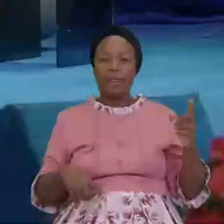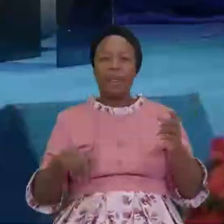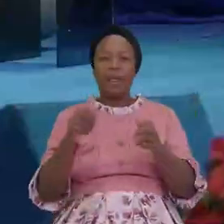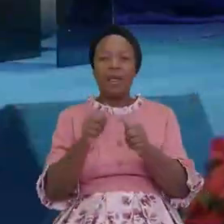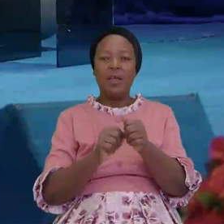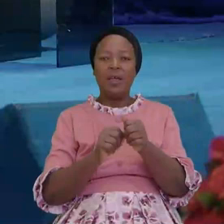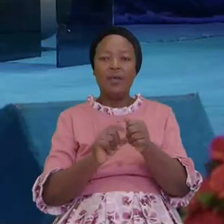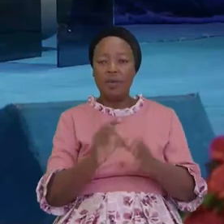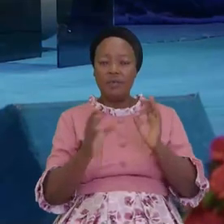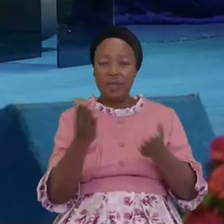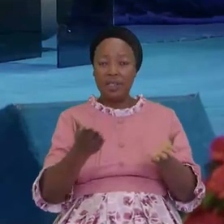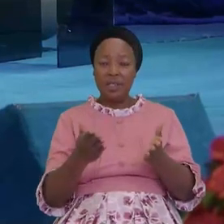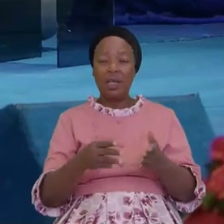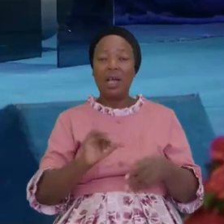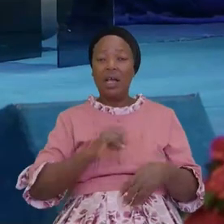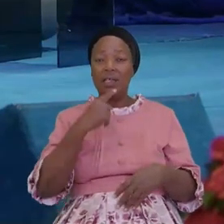Gloire à Dieu.